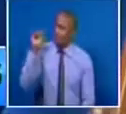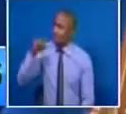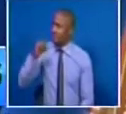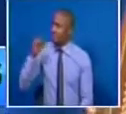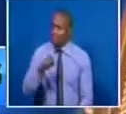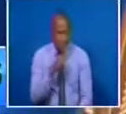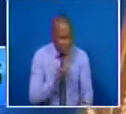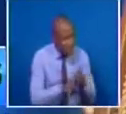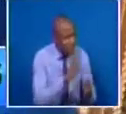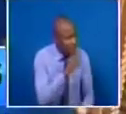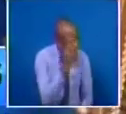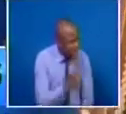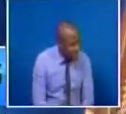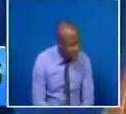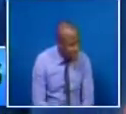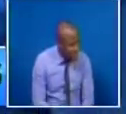una support kwa nini?